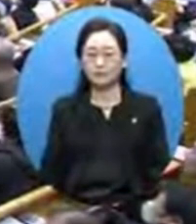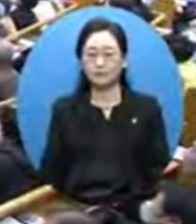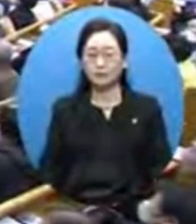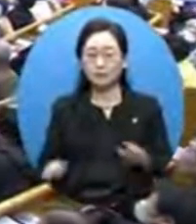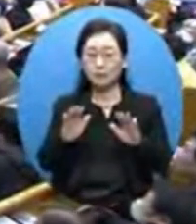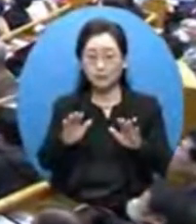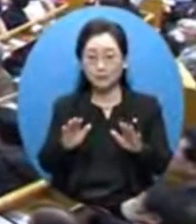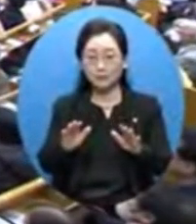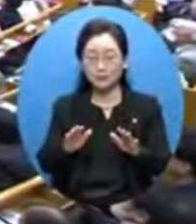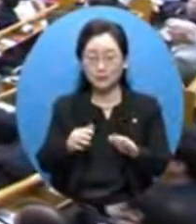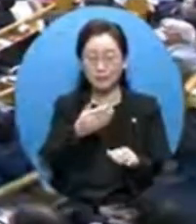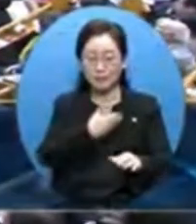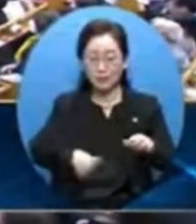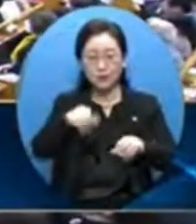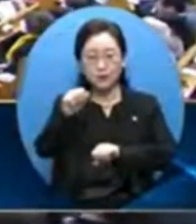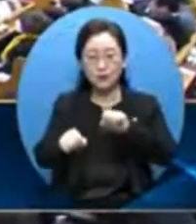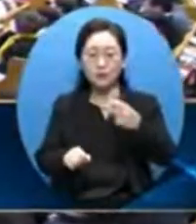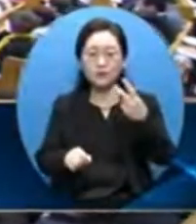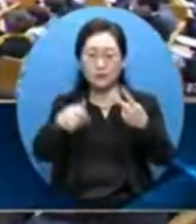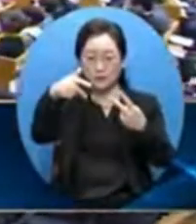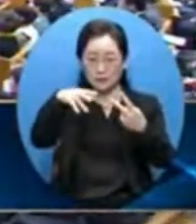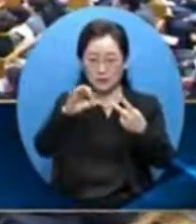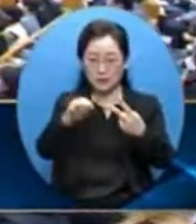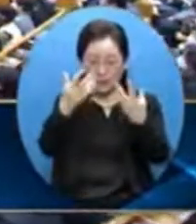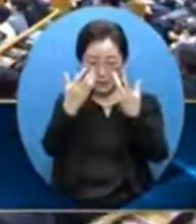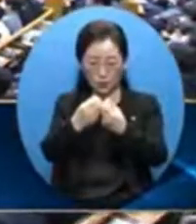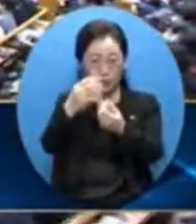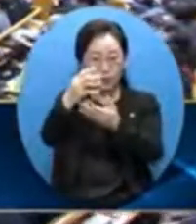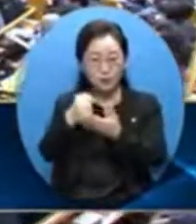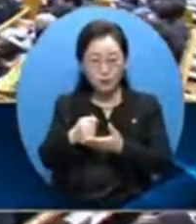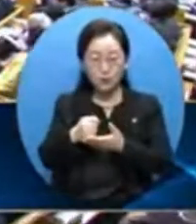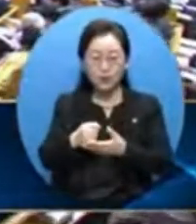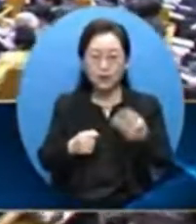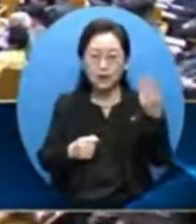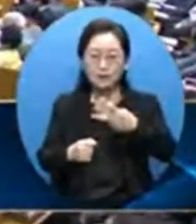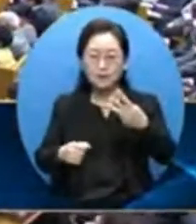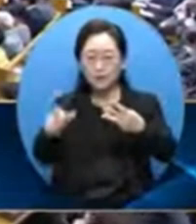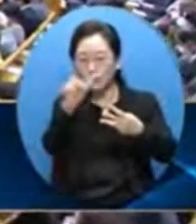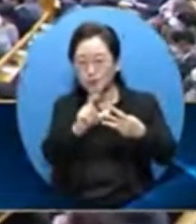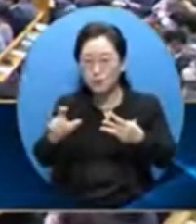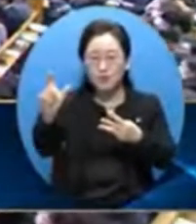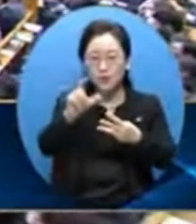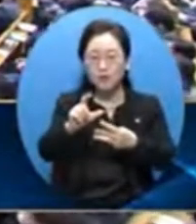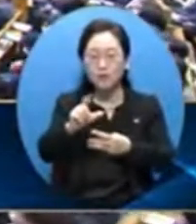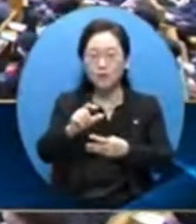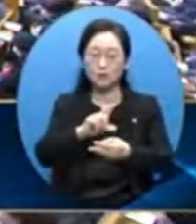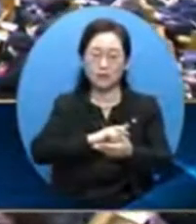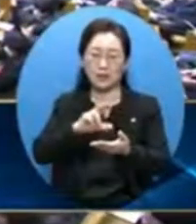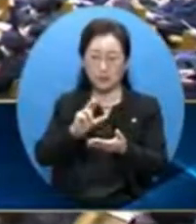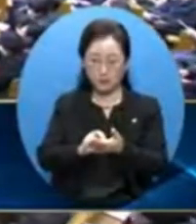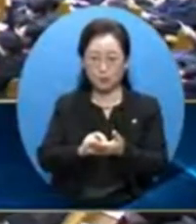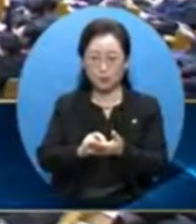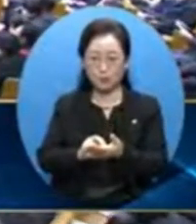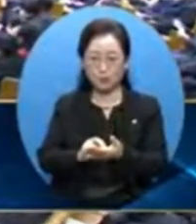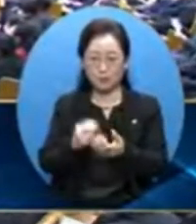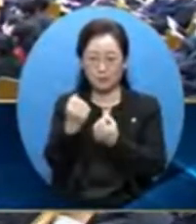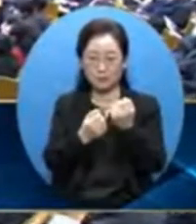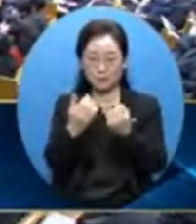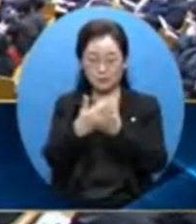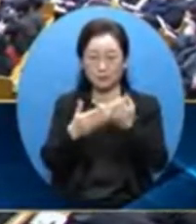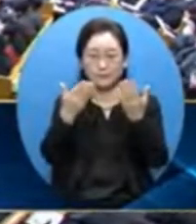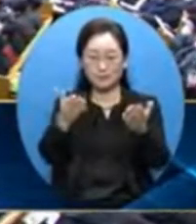오늘 전 여러분과 함께 사도행전 2장을 본문으로 해서 3천이나 더하더라 이 같은 제목으로 말씀의 은혜를 나누기